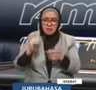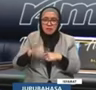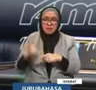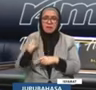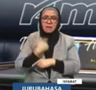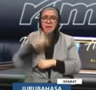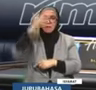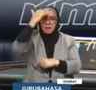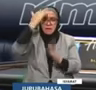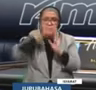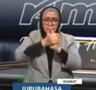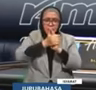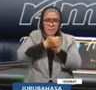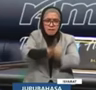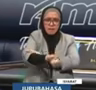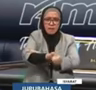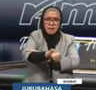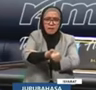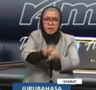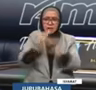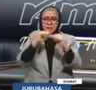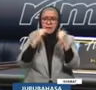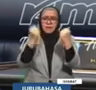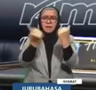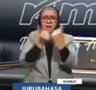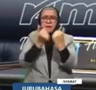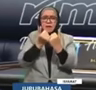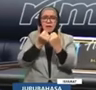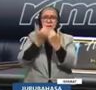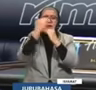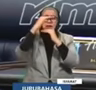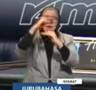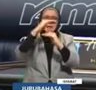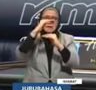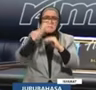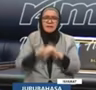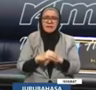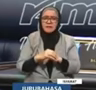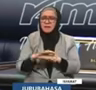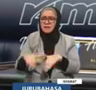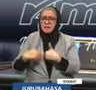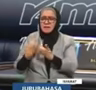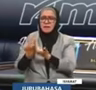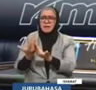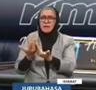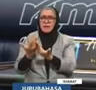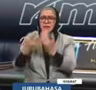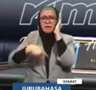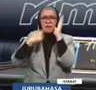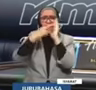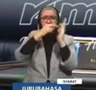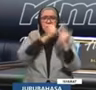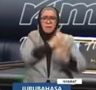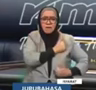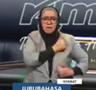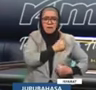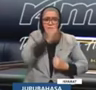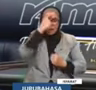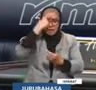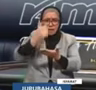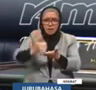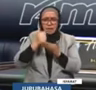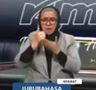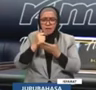agensi kita itu di tahap yang maksimal Bagaimana peranan tentara untuk membantu mengurangkan penyelundupan sebagai contoh Selatan